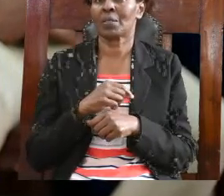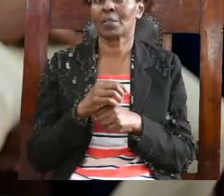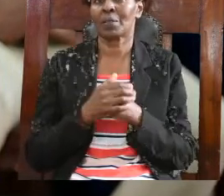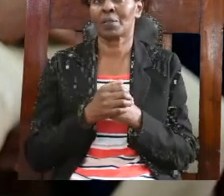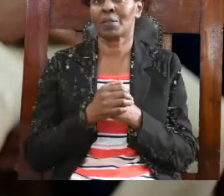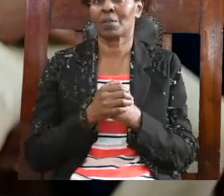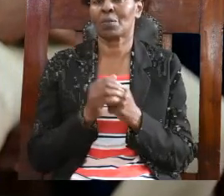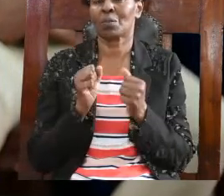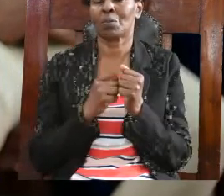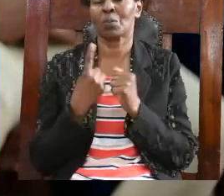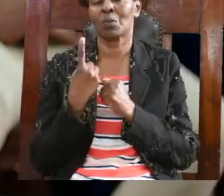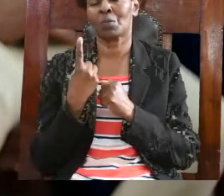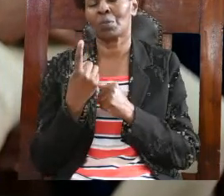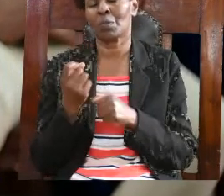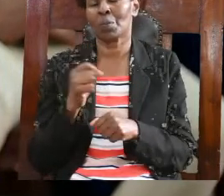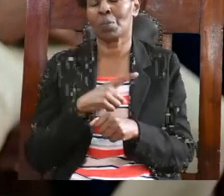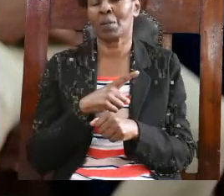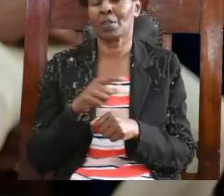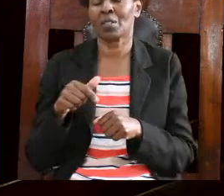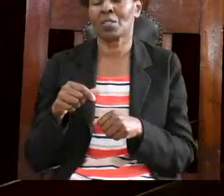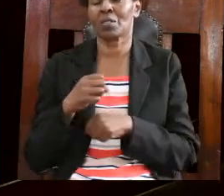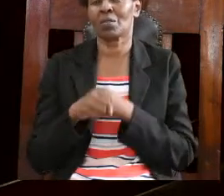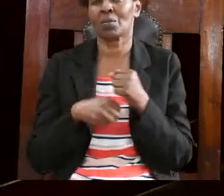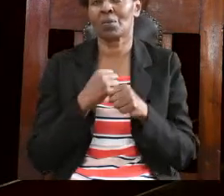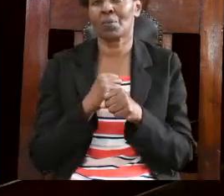wa 11 wa mwaka huu,